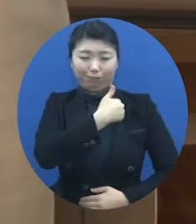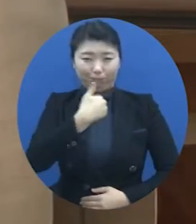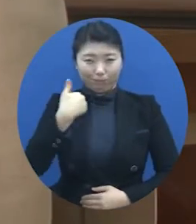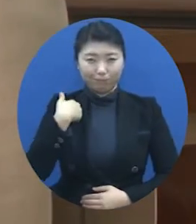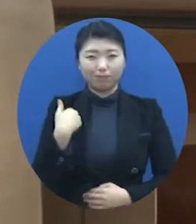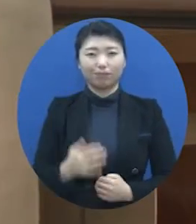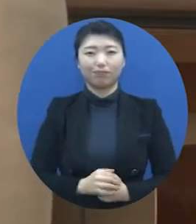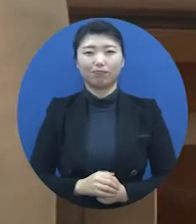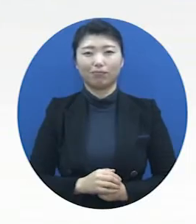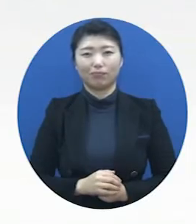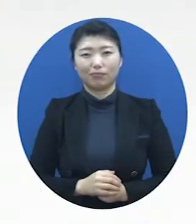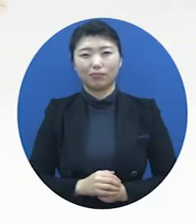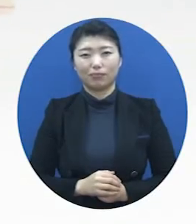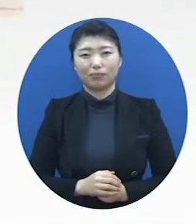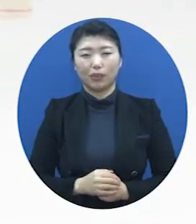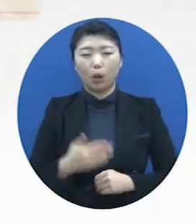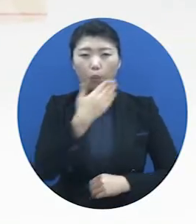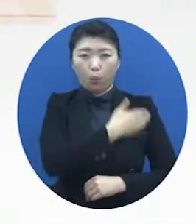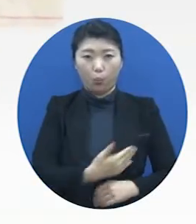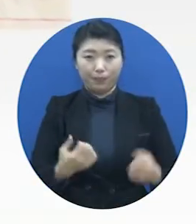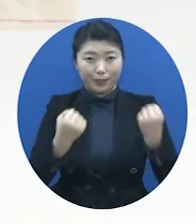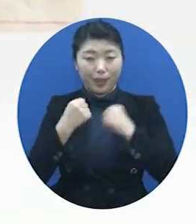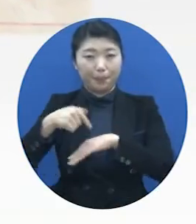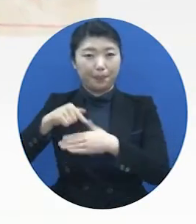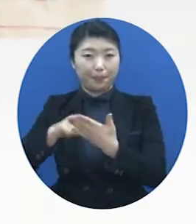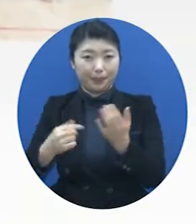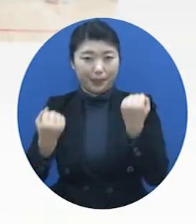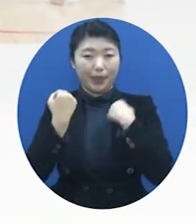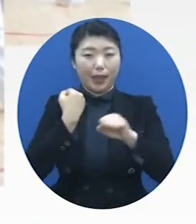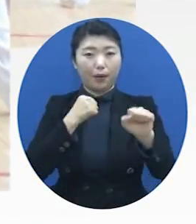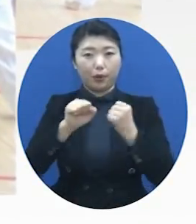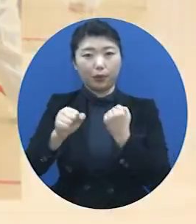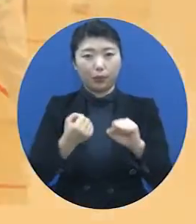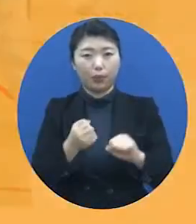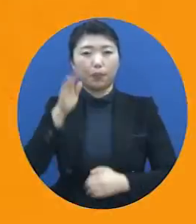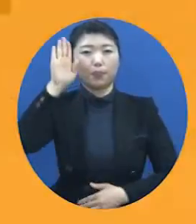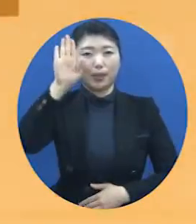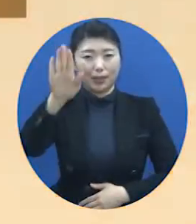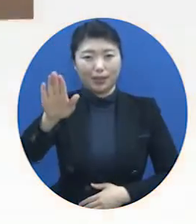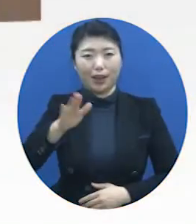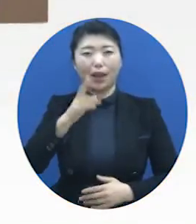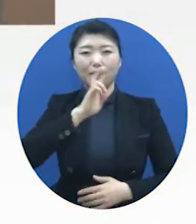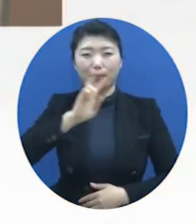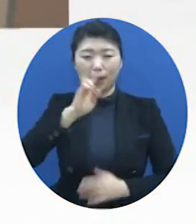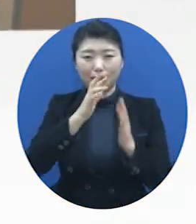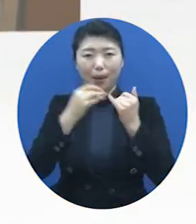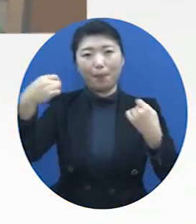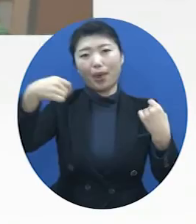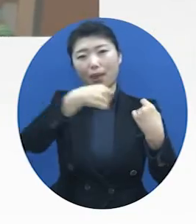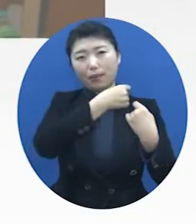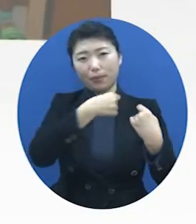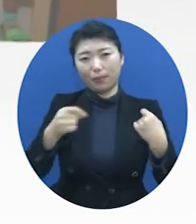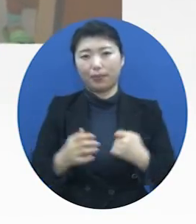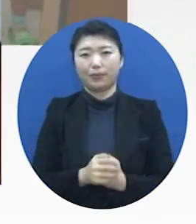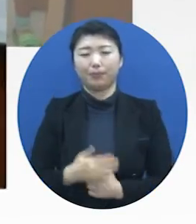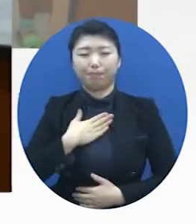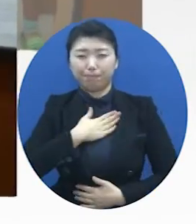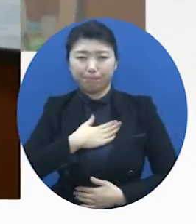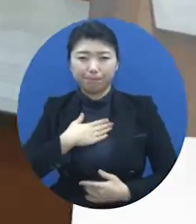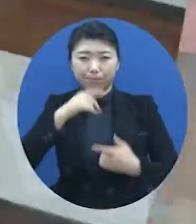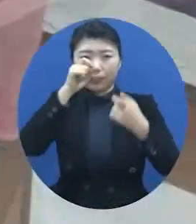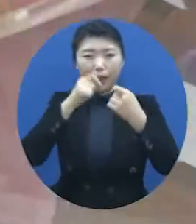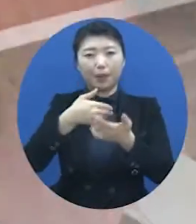자신감이 생겼어요. 몸 튼튼, 마음 튼튼, 태권도. 미래의 음악가를 키워낼 바이올린,